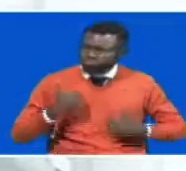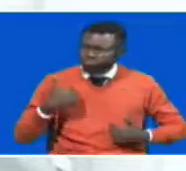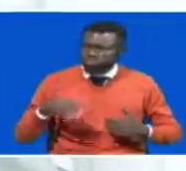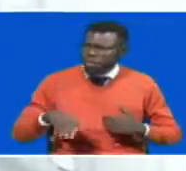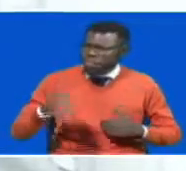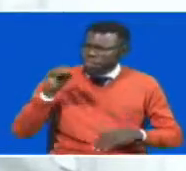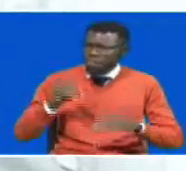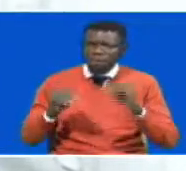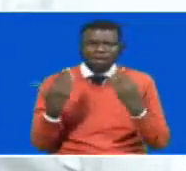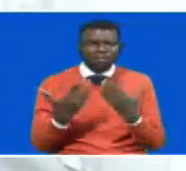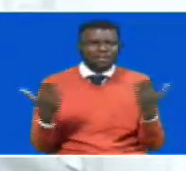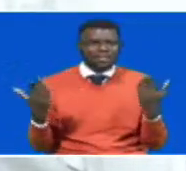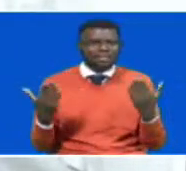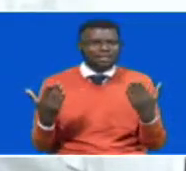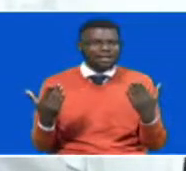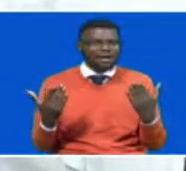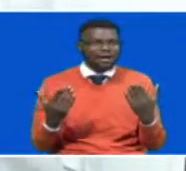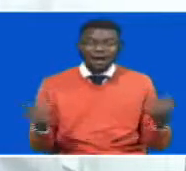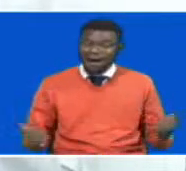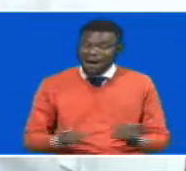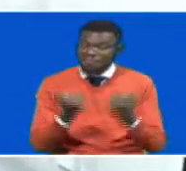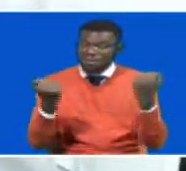binadamu. If any of our people